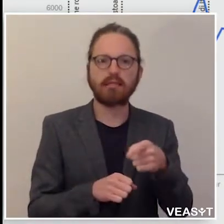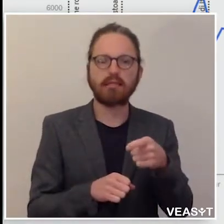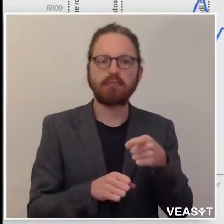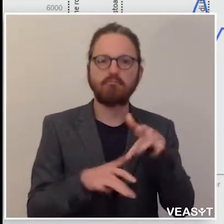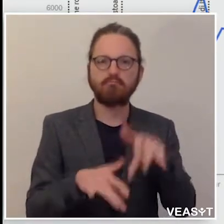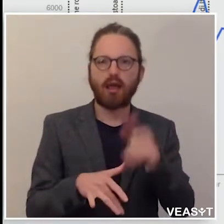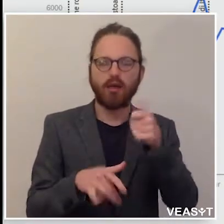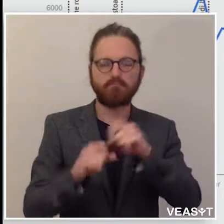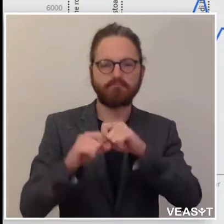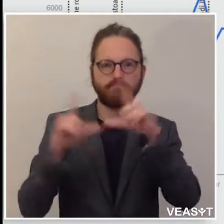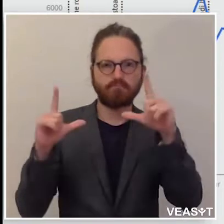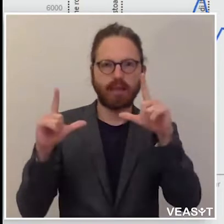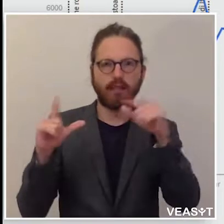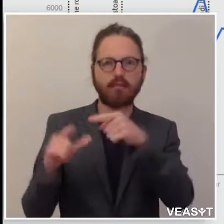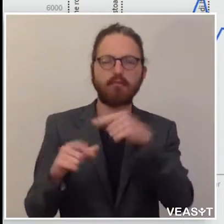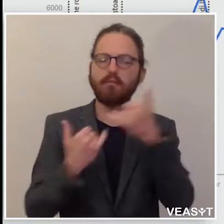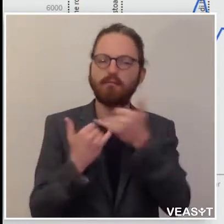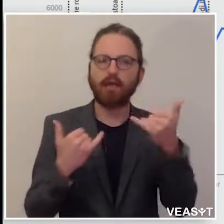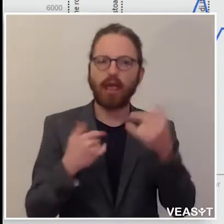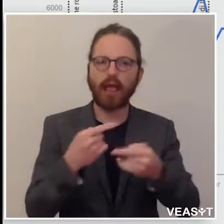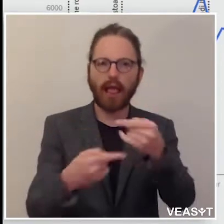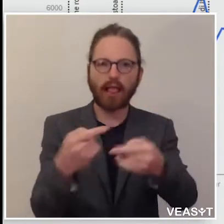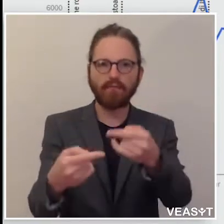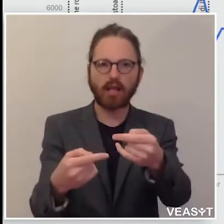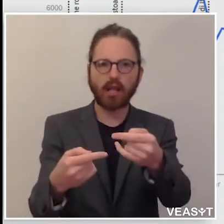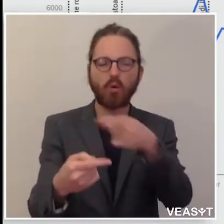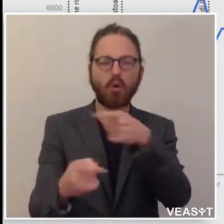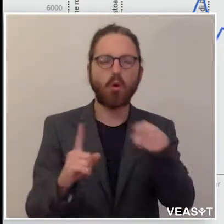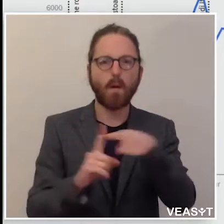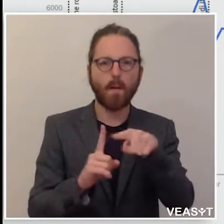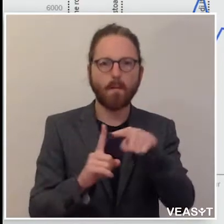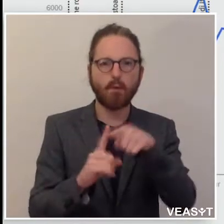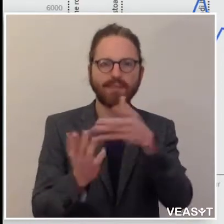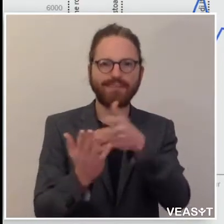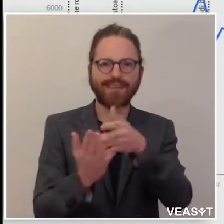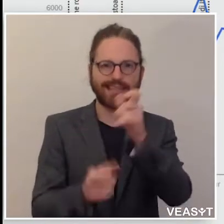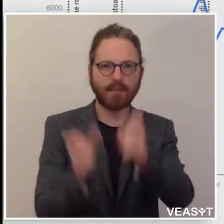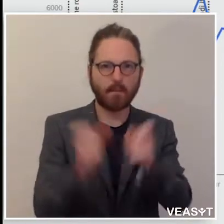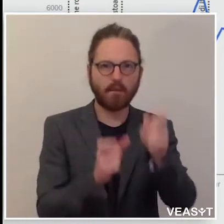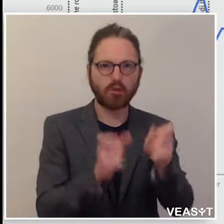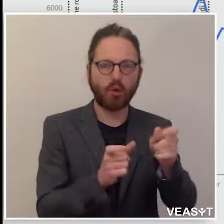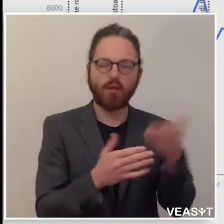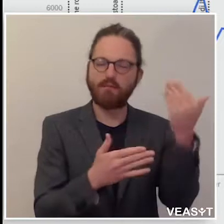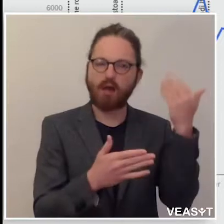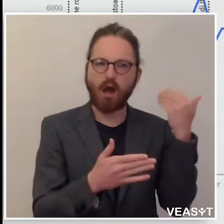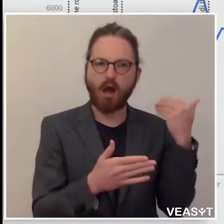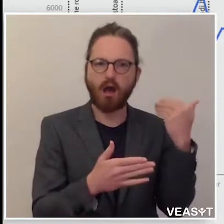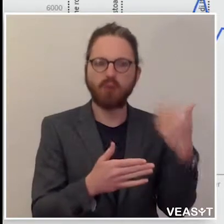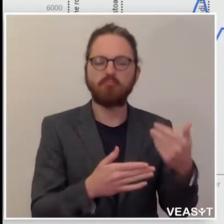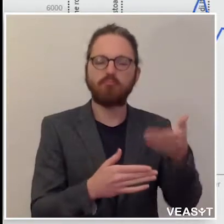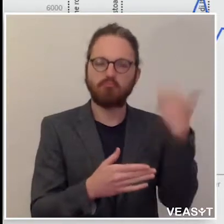grafico soundcloud positivi che tesse passo nei bar in